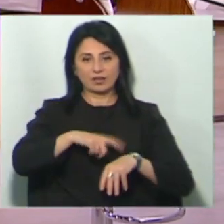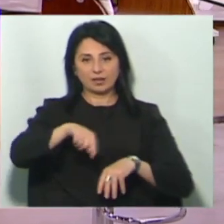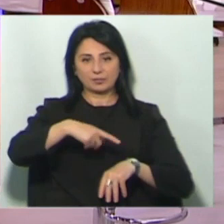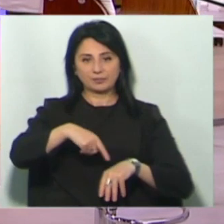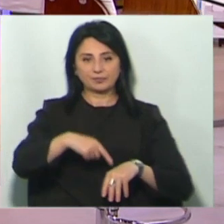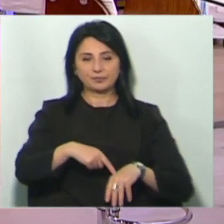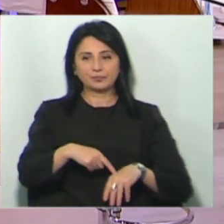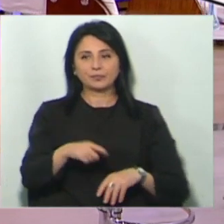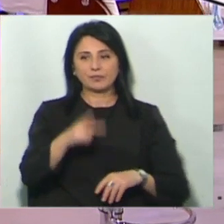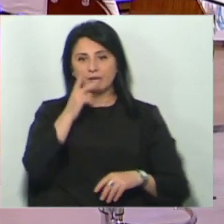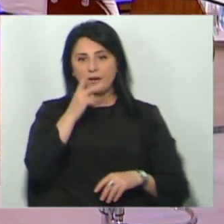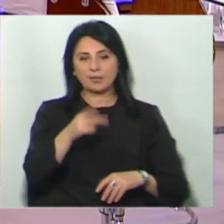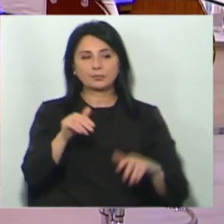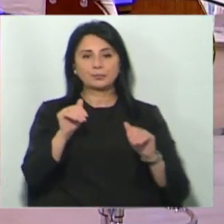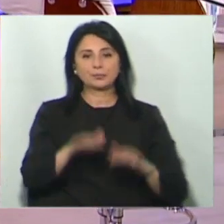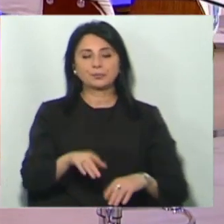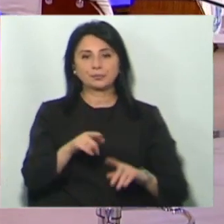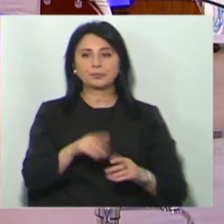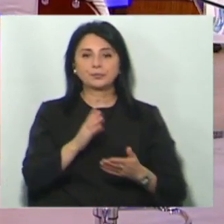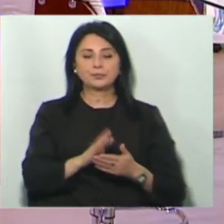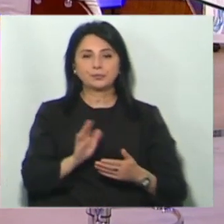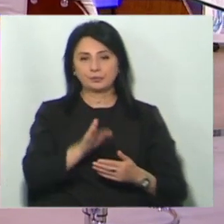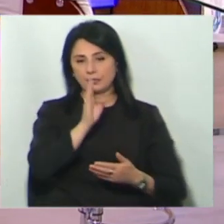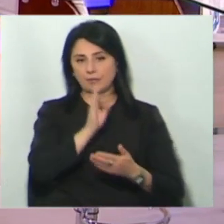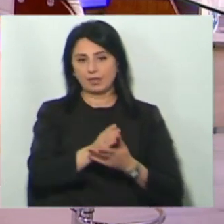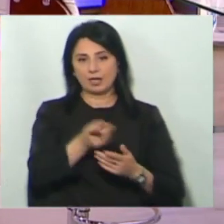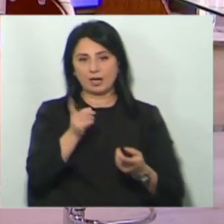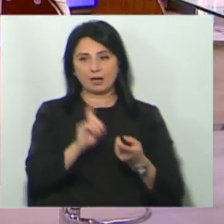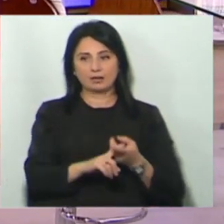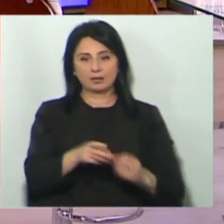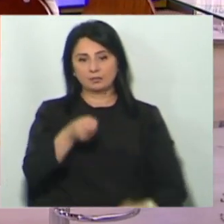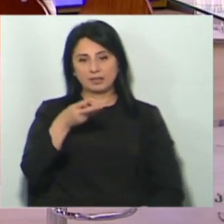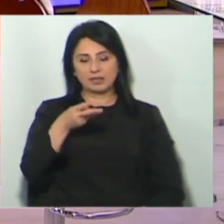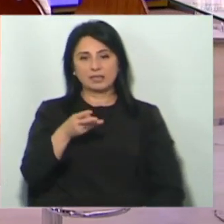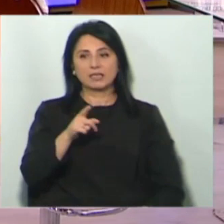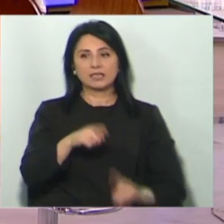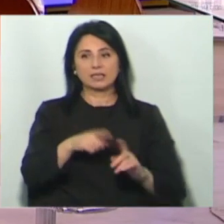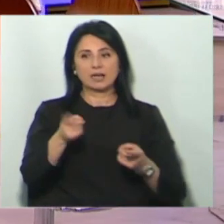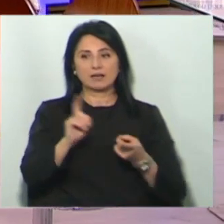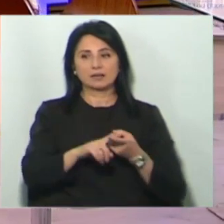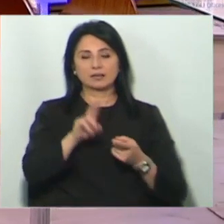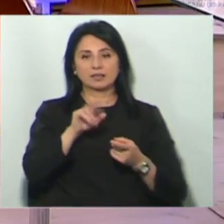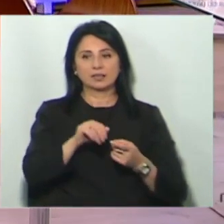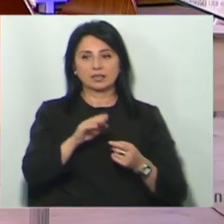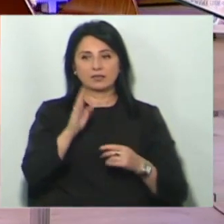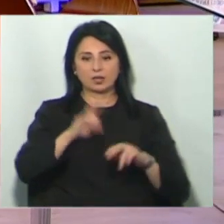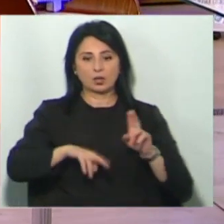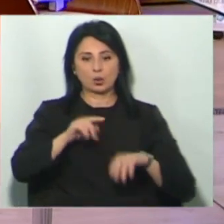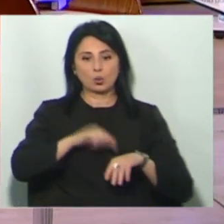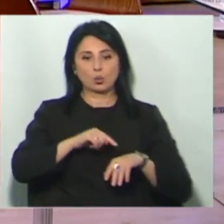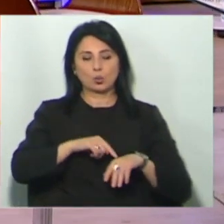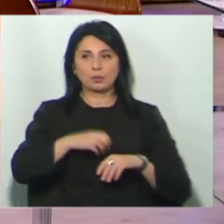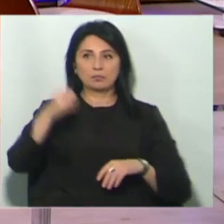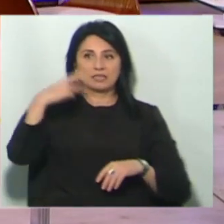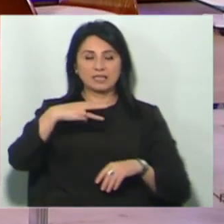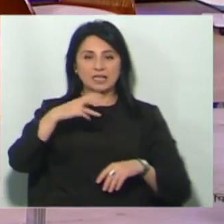და ამის მიხედვით ისინი ადგენდნენ არის თუ არა პირდაპირი კავშირი მზესთან ექსპოზიციასა და გუნებგანწყობა შორის,